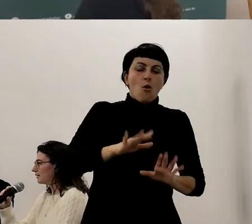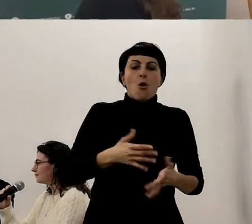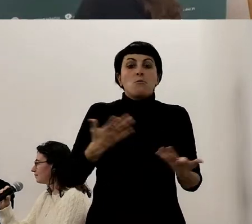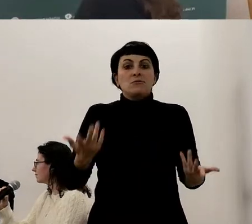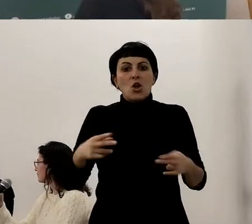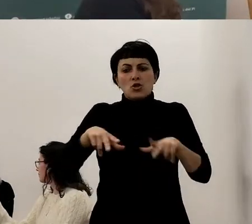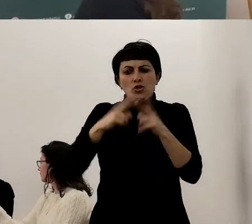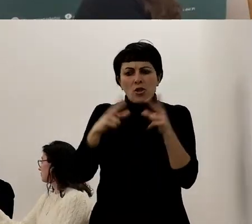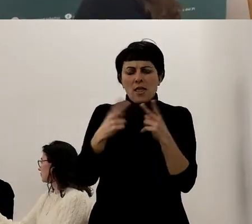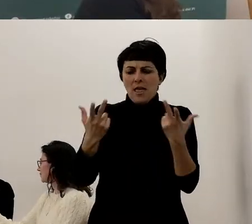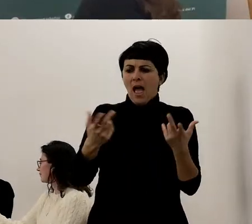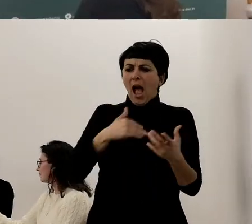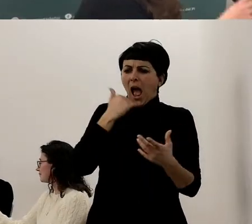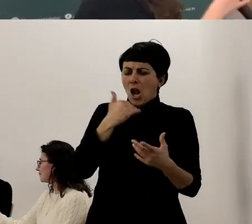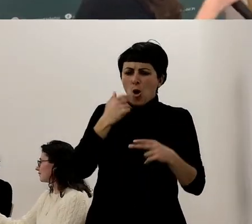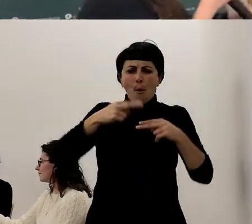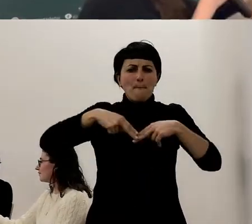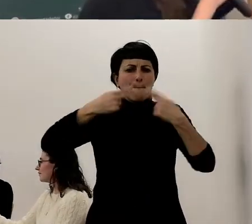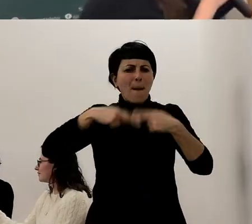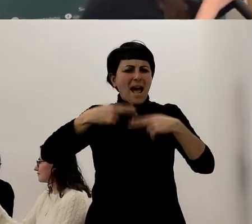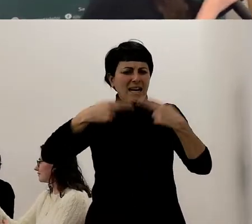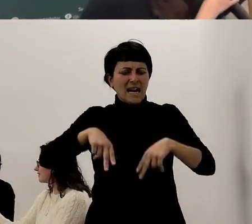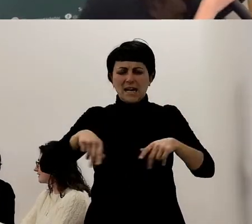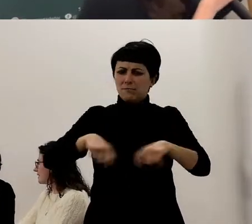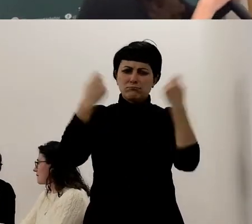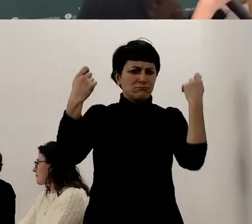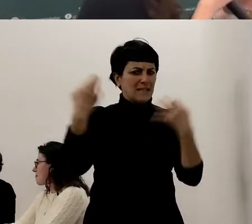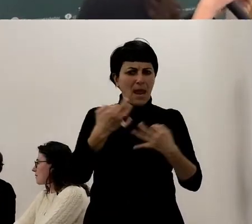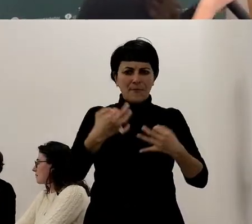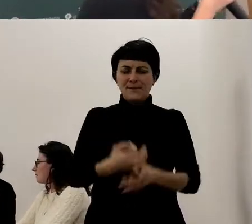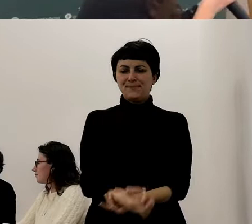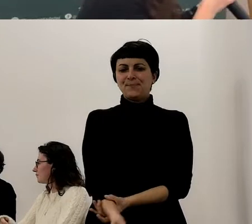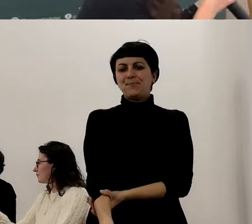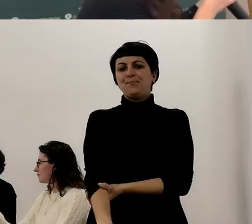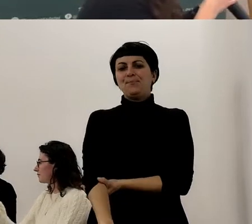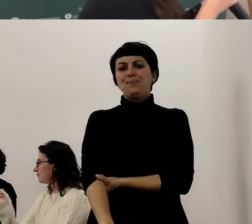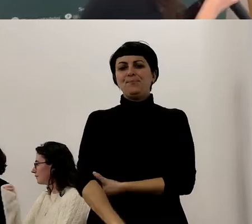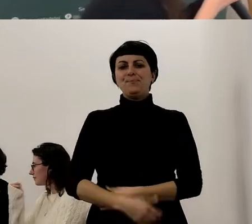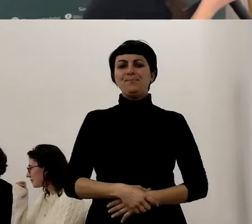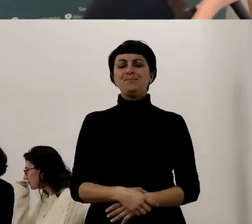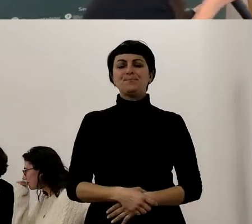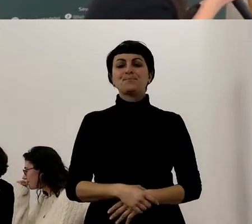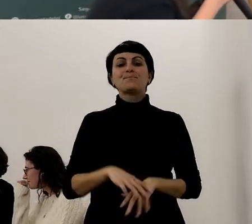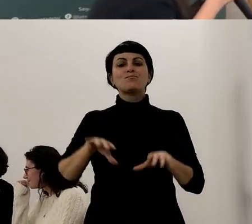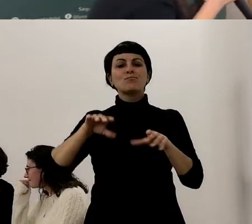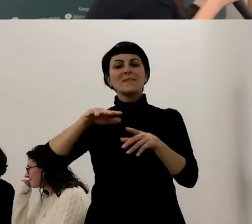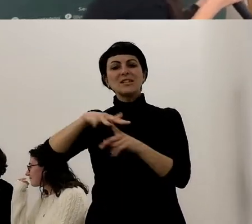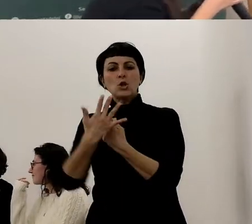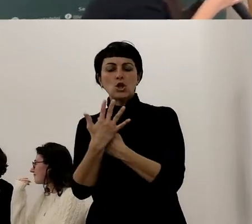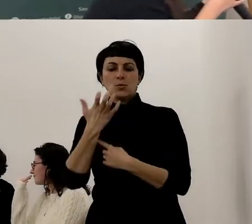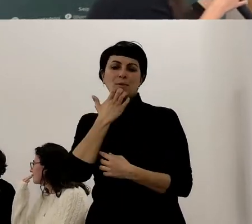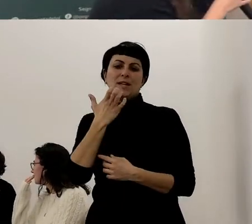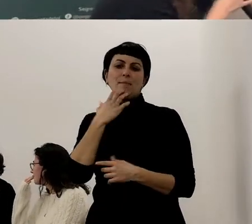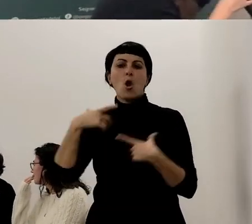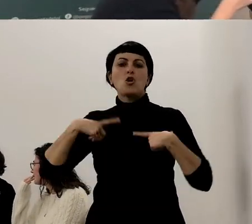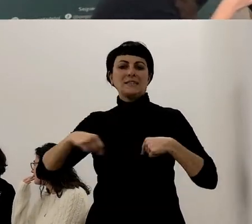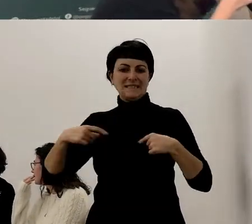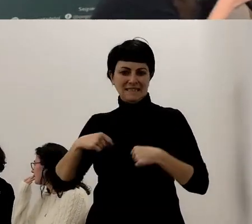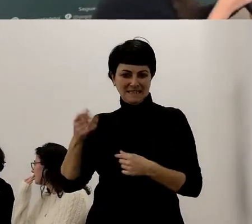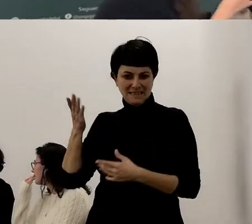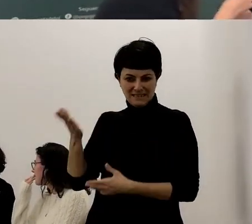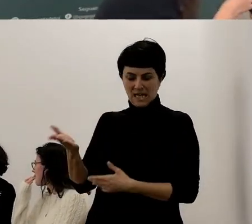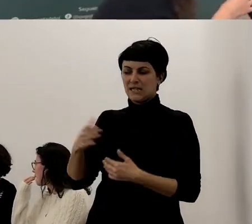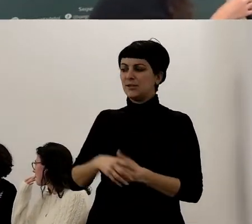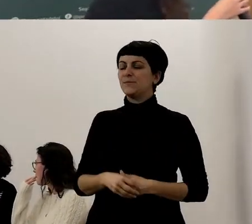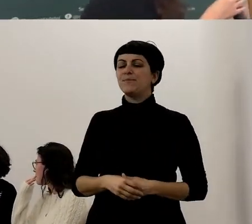d'alguna manera. En el cas de Sitges, potser comparant-ho amb alguna noia que hagi portat els gegants, sí,